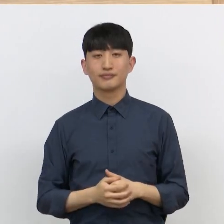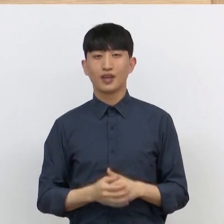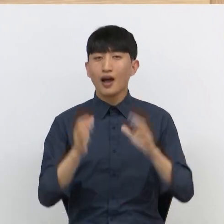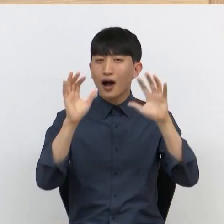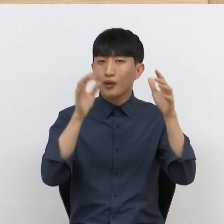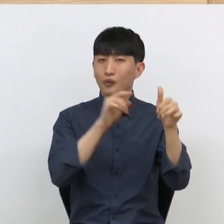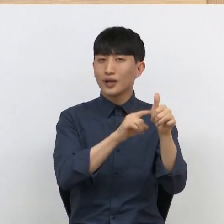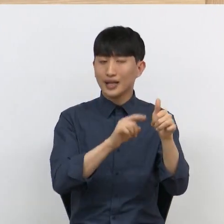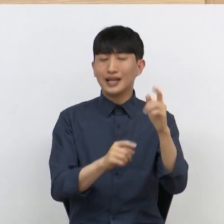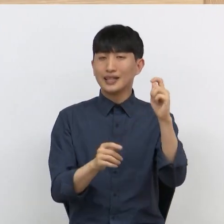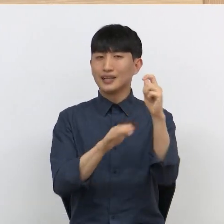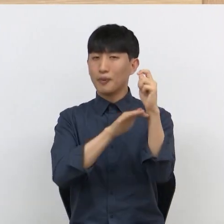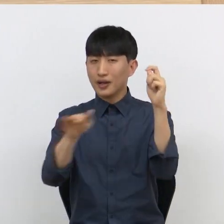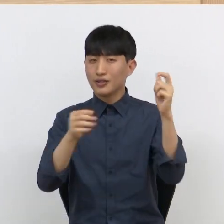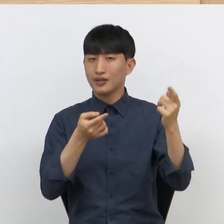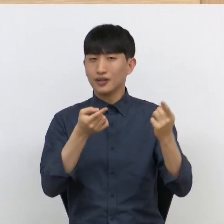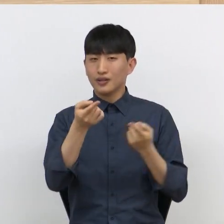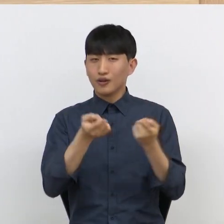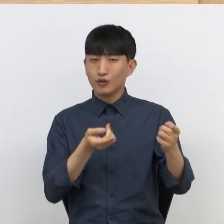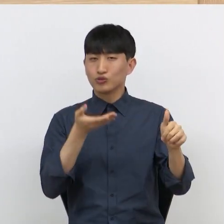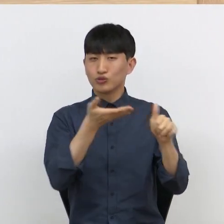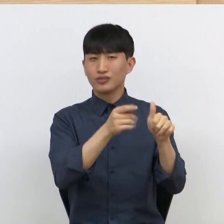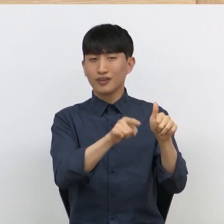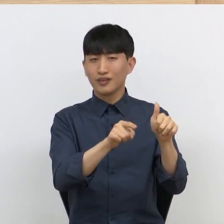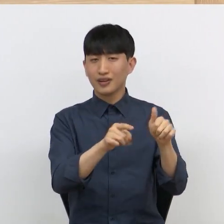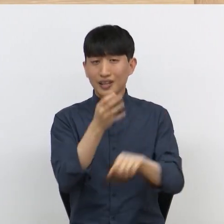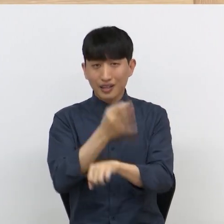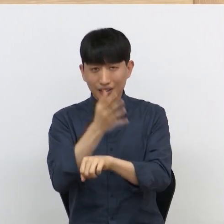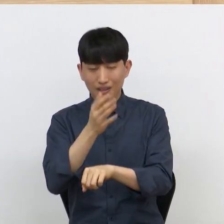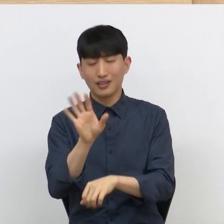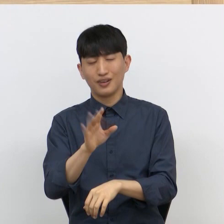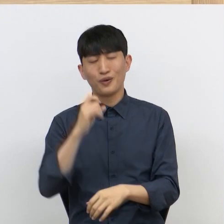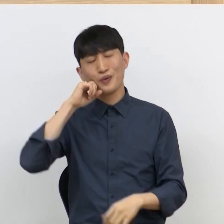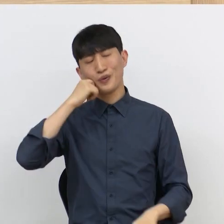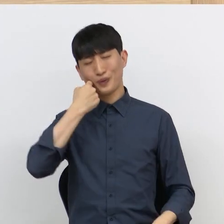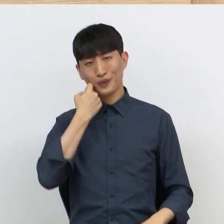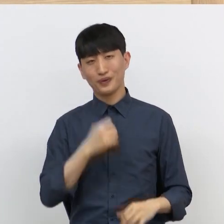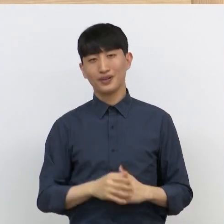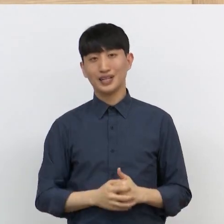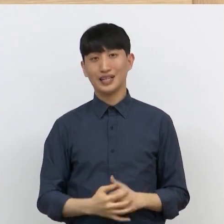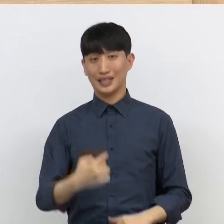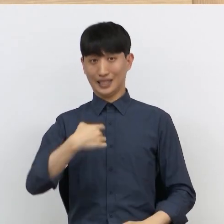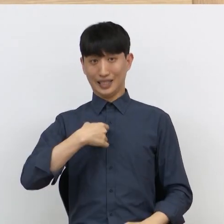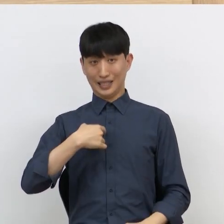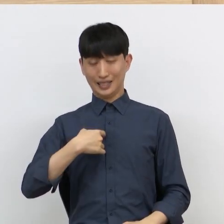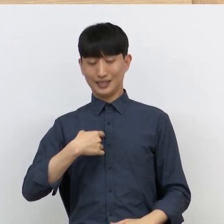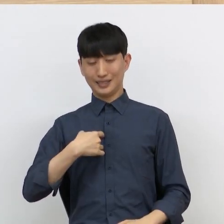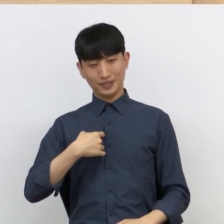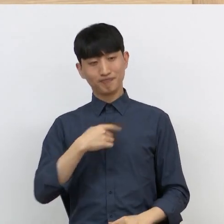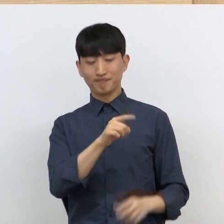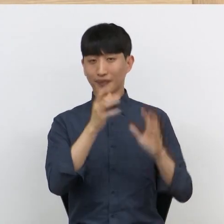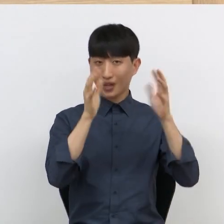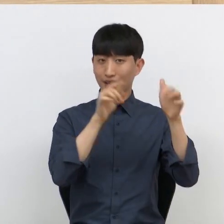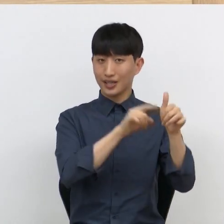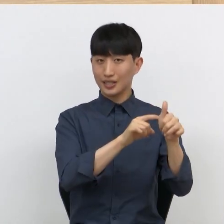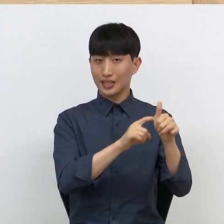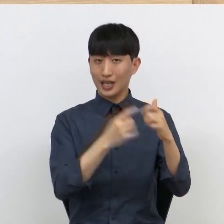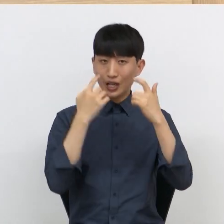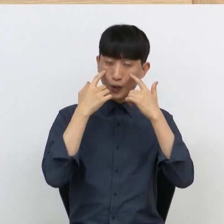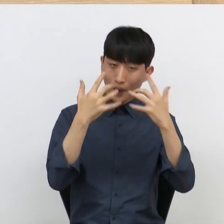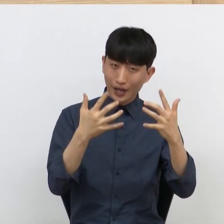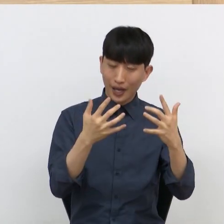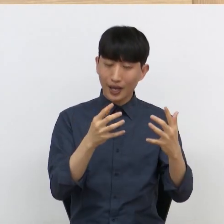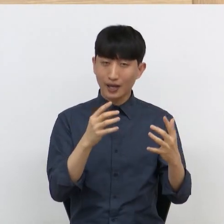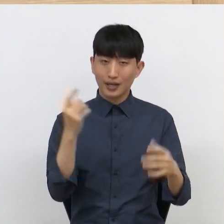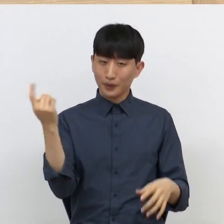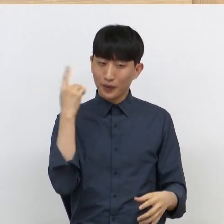아동들에게 T레벨을 설정해 주는 게 되게 그렇게 쉬운 것만은 아니거든요. 그래서 저 같은 경우는 어느 정도 아동들이 정확하게 소리에